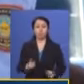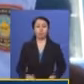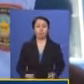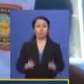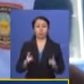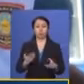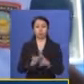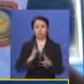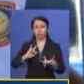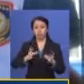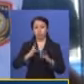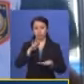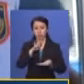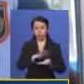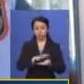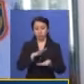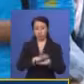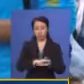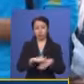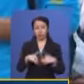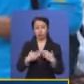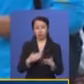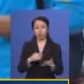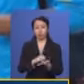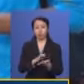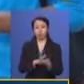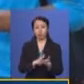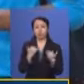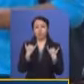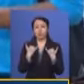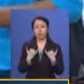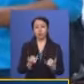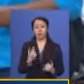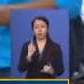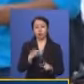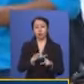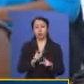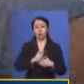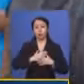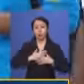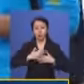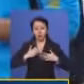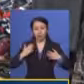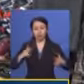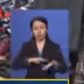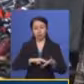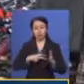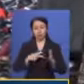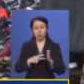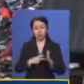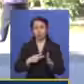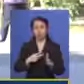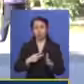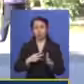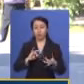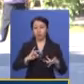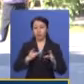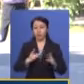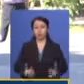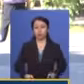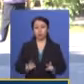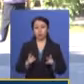посредством интернет-банкинга получают доступ к счету. На сегодня это одна из самых распространенных схем киберпреступности.